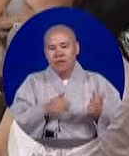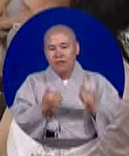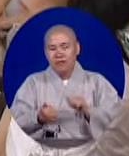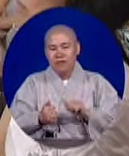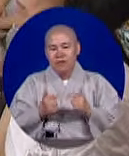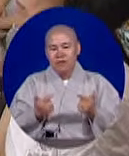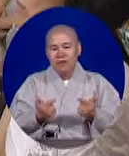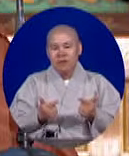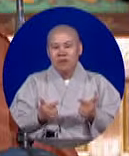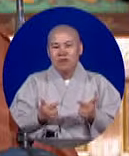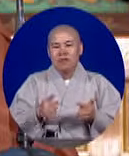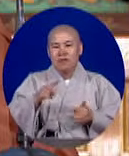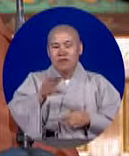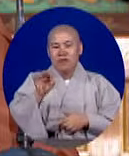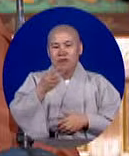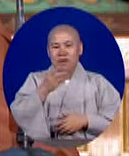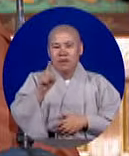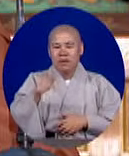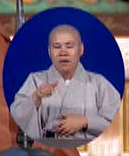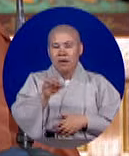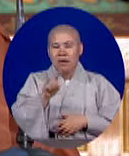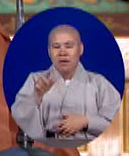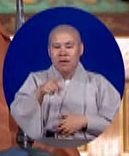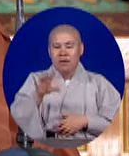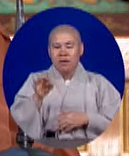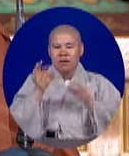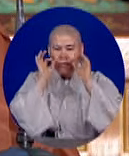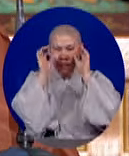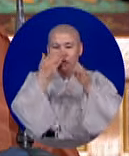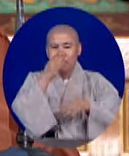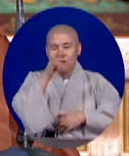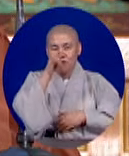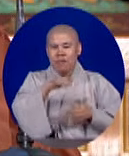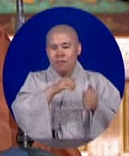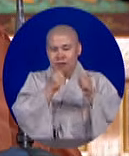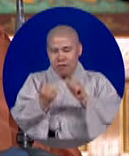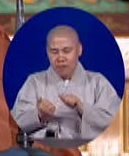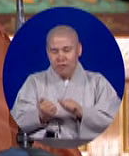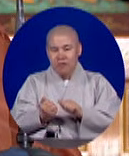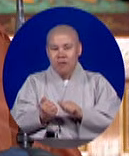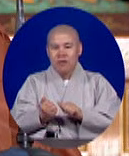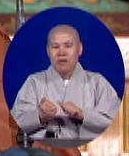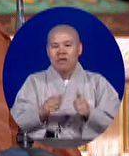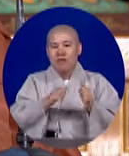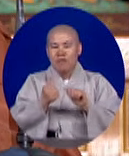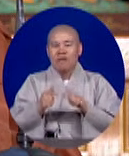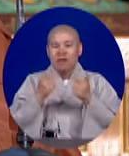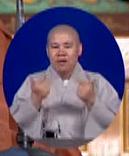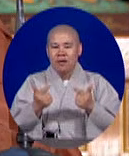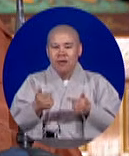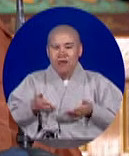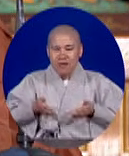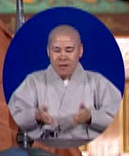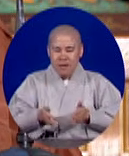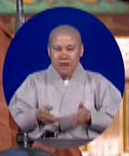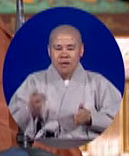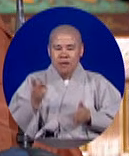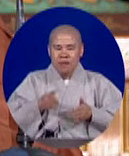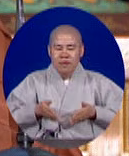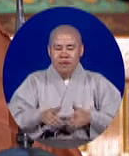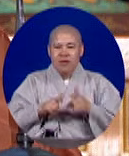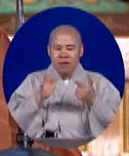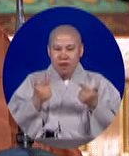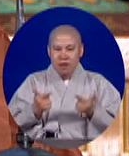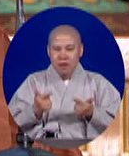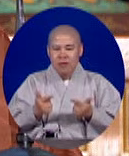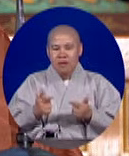볼 수가 있어요. 이걸 보면 죽는 게 아니고 나는 게 아닌